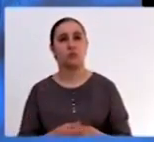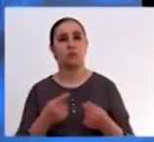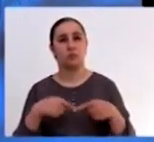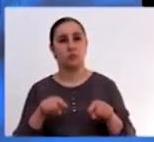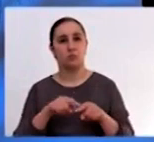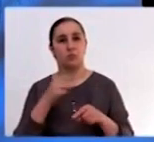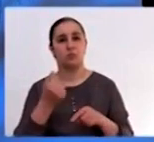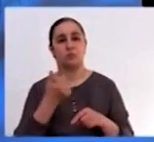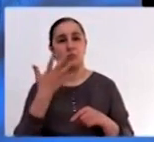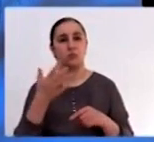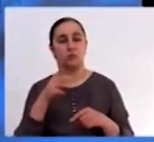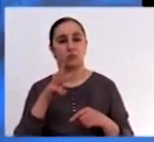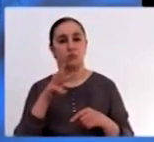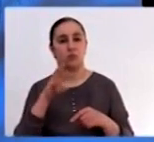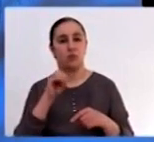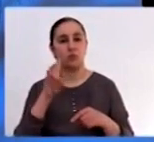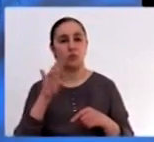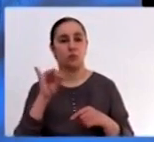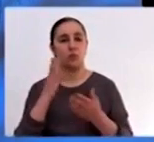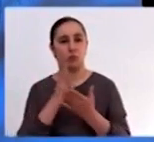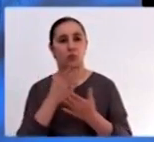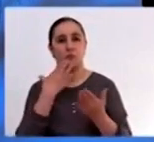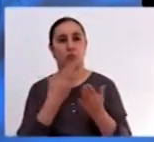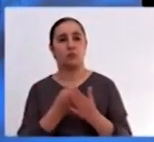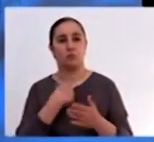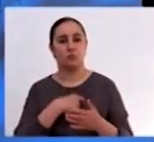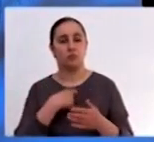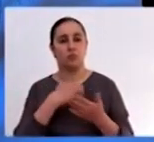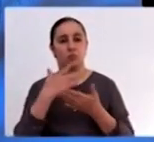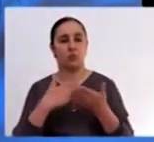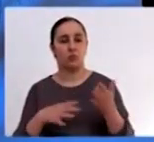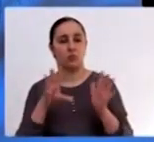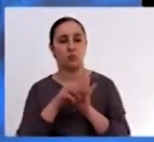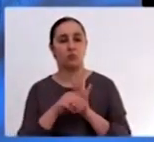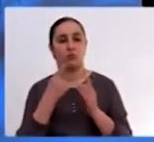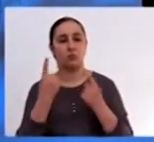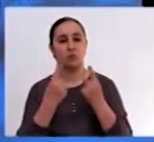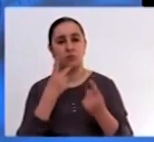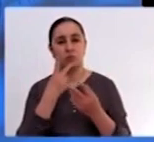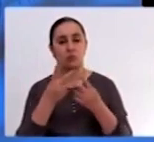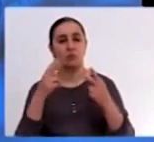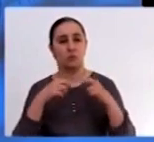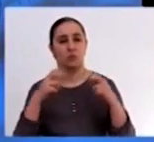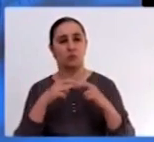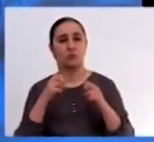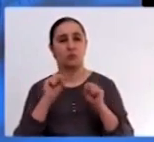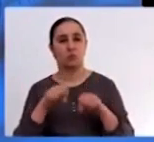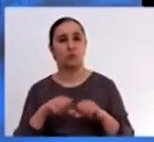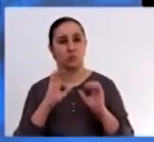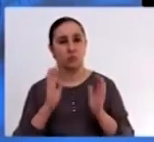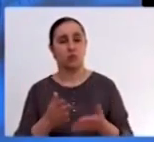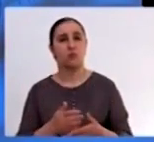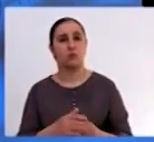Bu yerda mana bir qancha menyulari bor. Buni siz o'zingiz ro'yxatdan o'tganingizda birma-bir ko'rib, tekshirib chiqishingiz